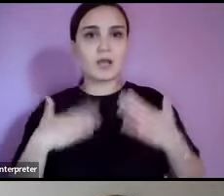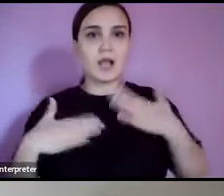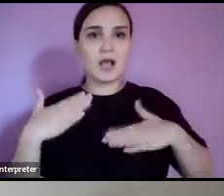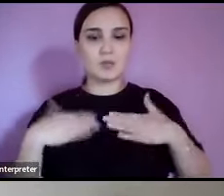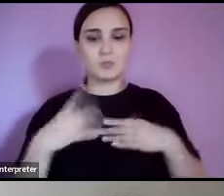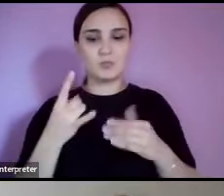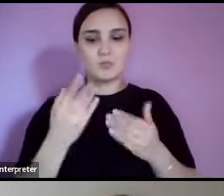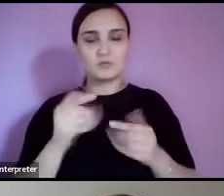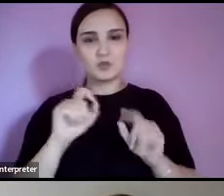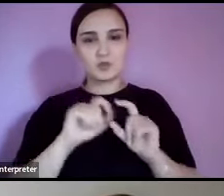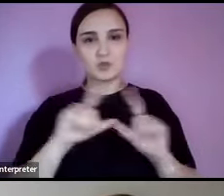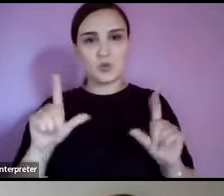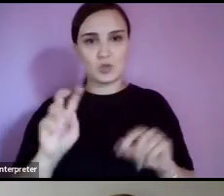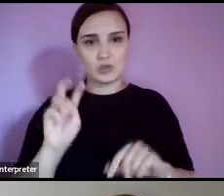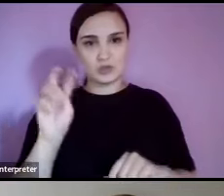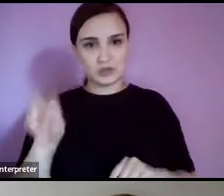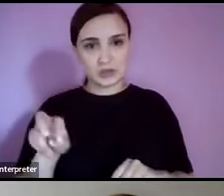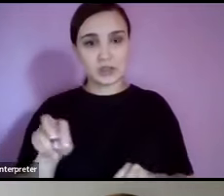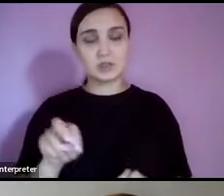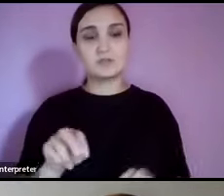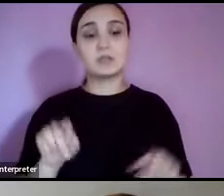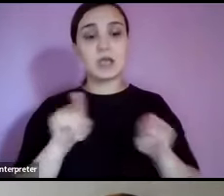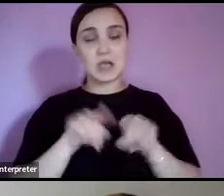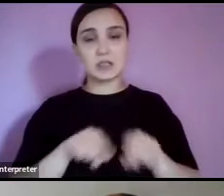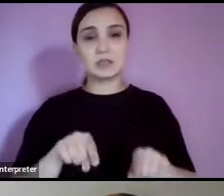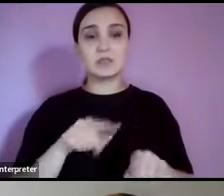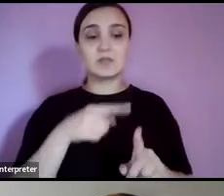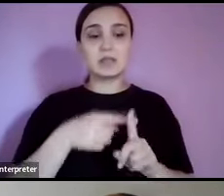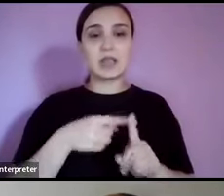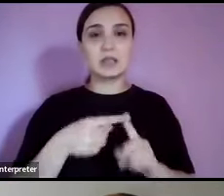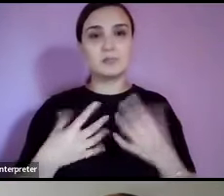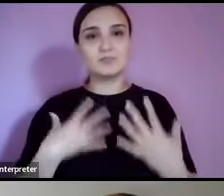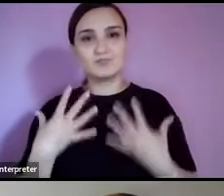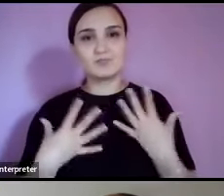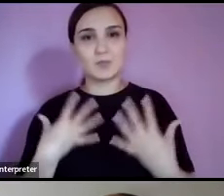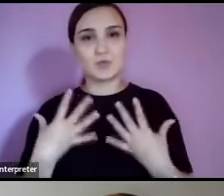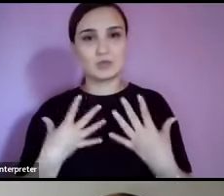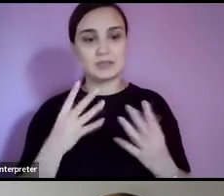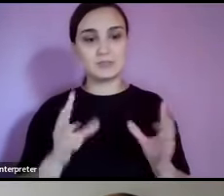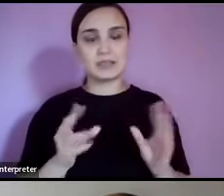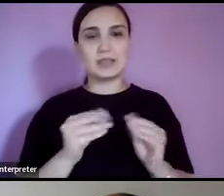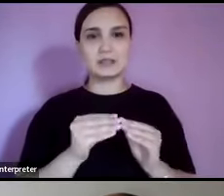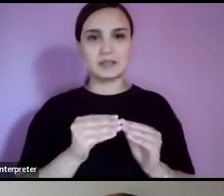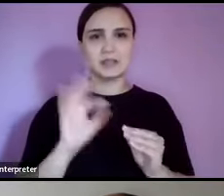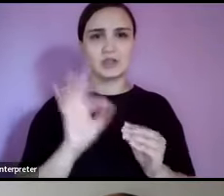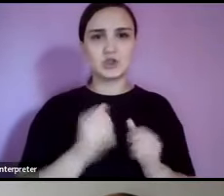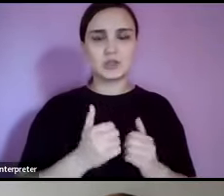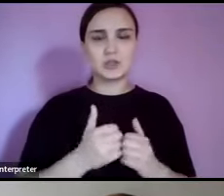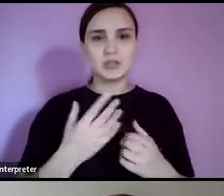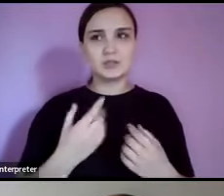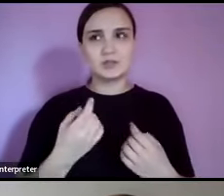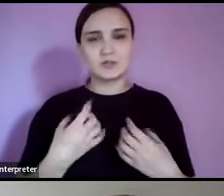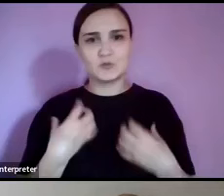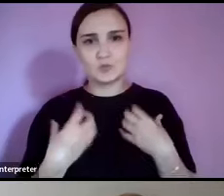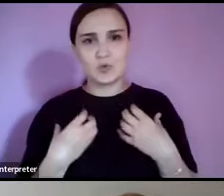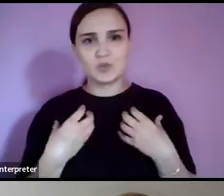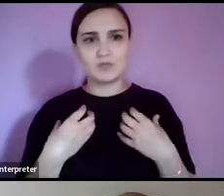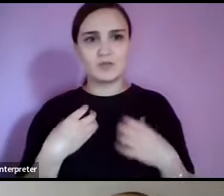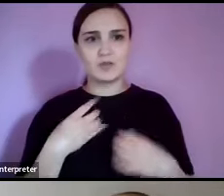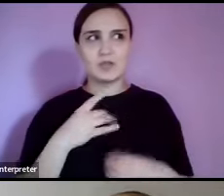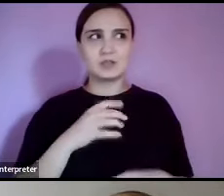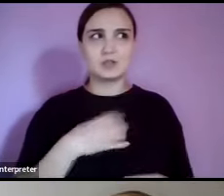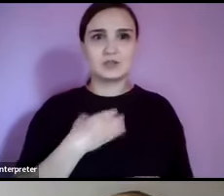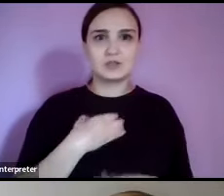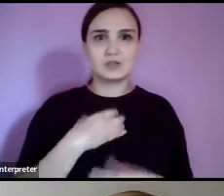ბავშვი სკოლაში წასვლით, თუმცა ამავე დროს ამ დადებით ემოციებთან ერთად ხშირად არის ხოლმე შფოთვა, ღელვა,